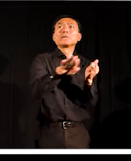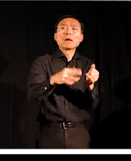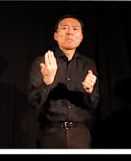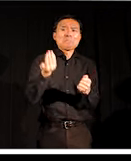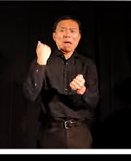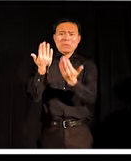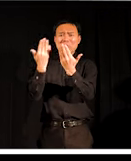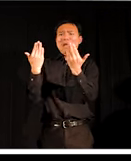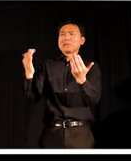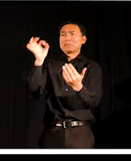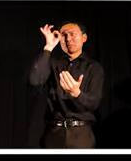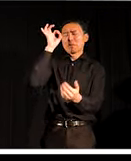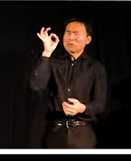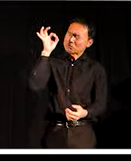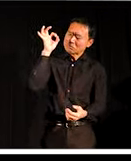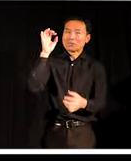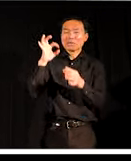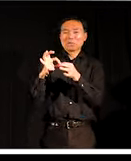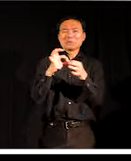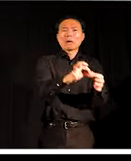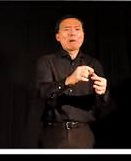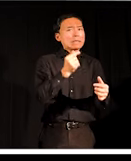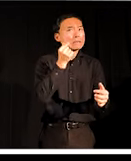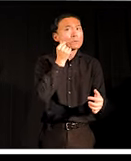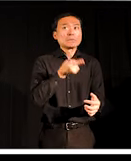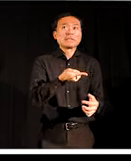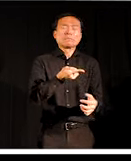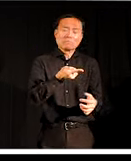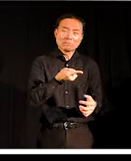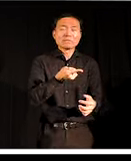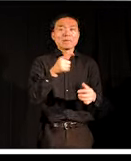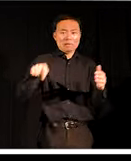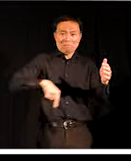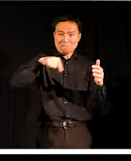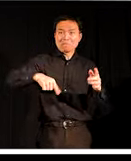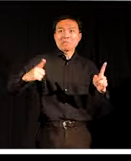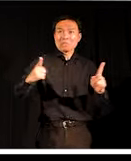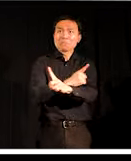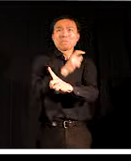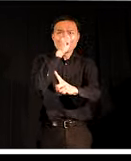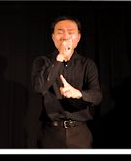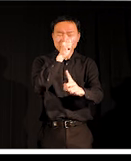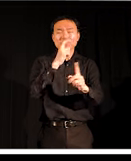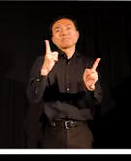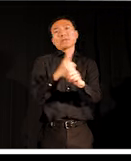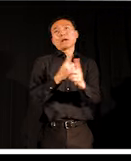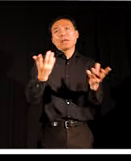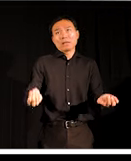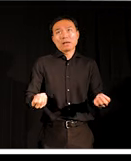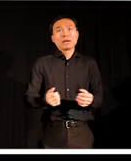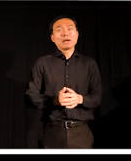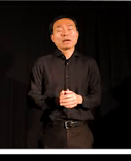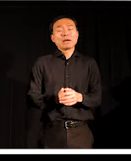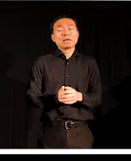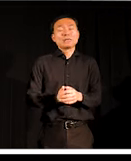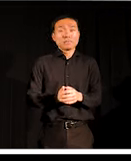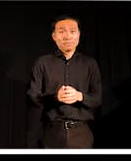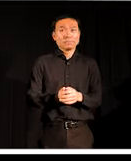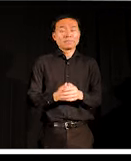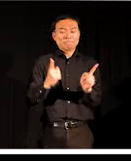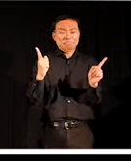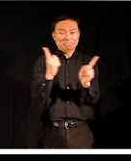は伝わりづらくなっているのではないかという問題意識から展示を変えることにしたんですねあのま